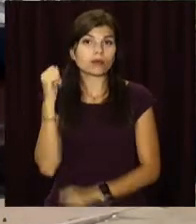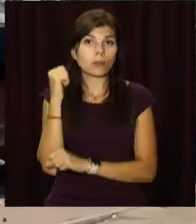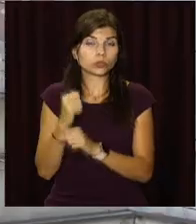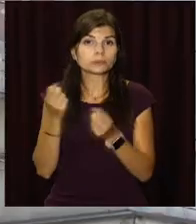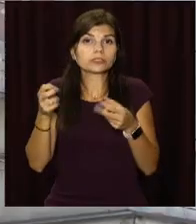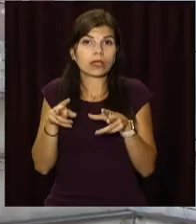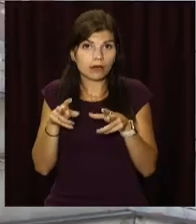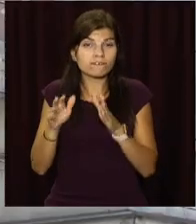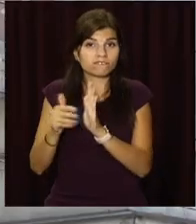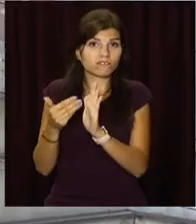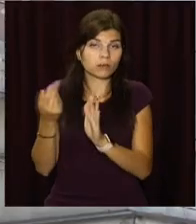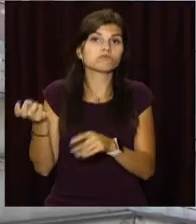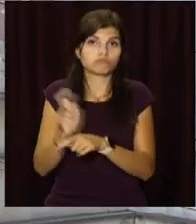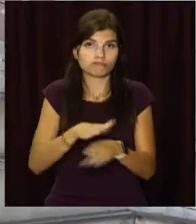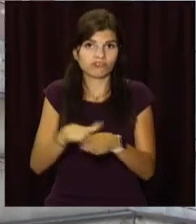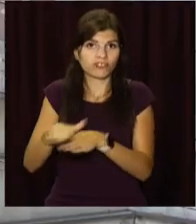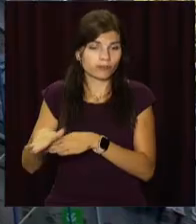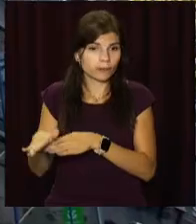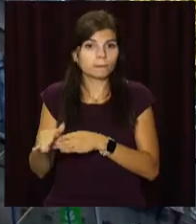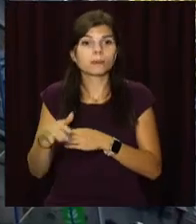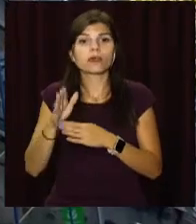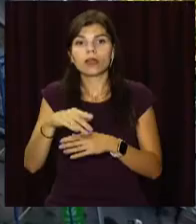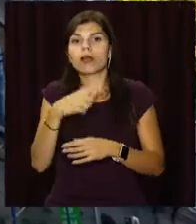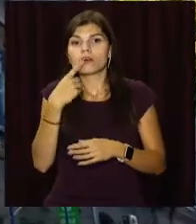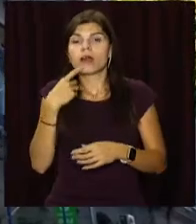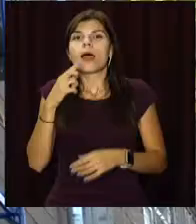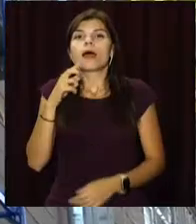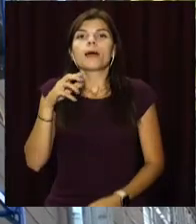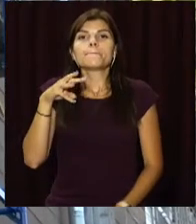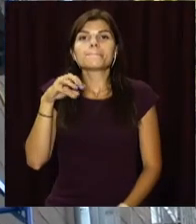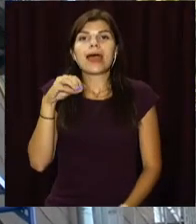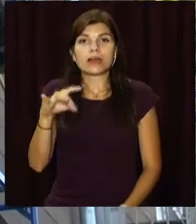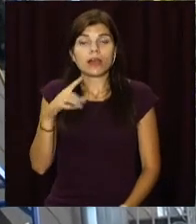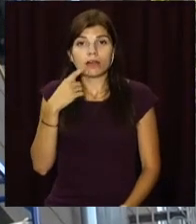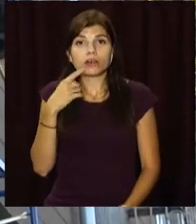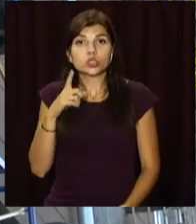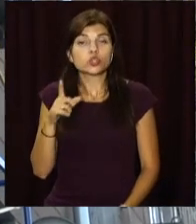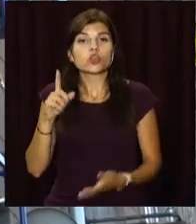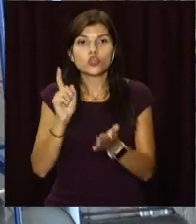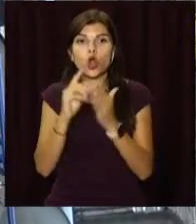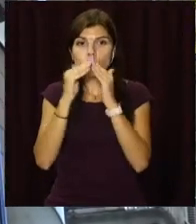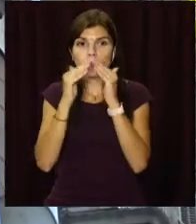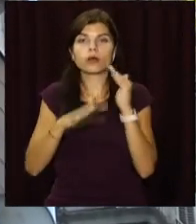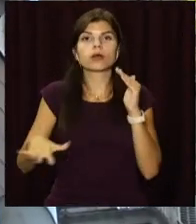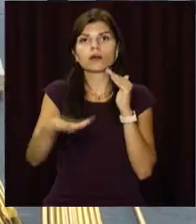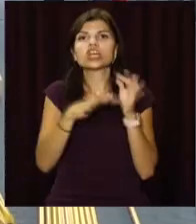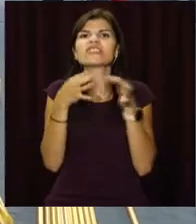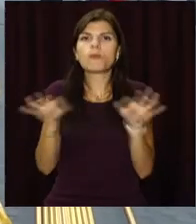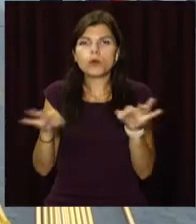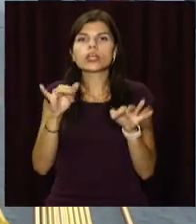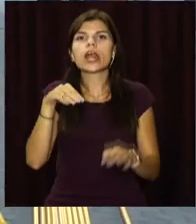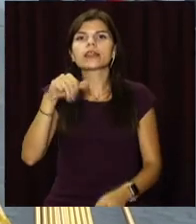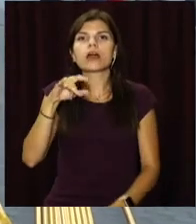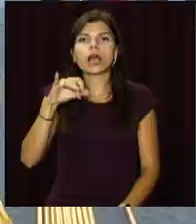роботи з відновлення фасадів. За словами очільника Кам'янського Андрія Білоусова, першочергово мають оновити фасади будинків на проспектах Свободи та